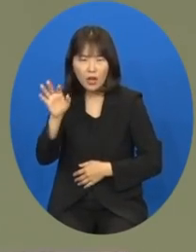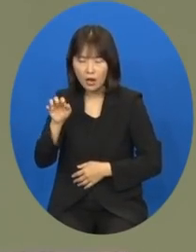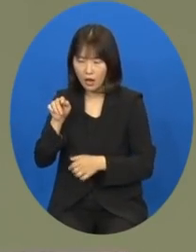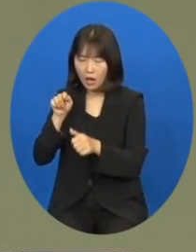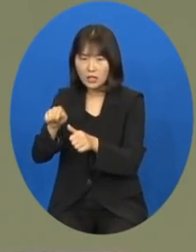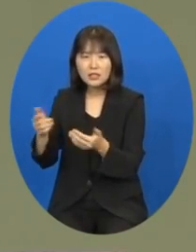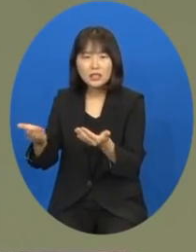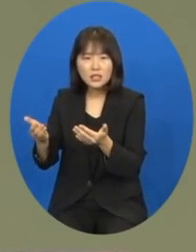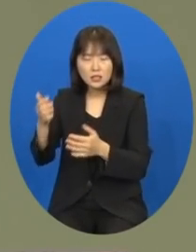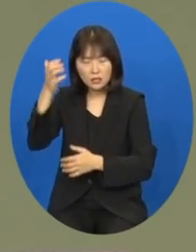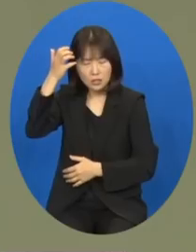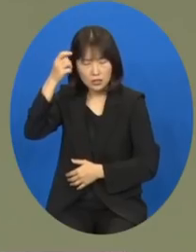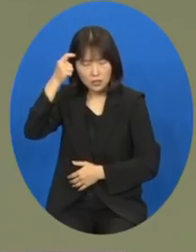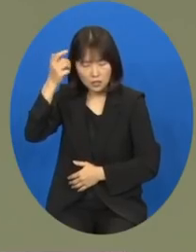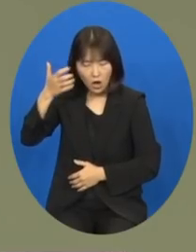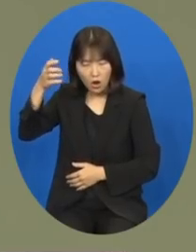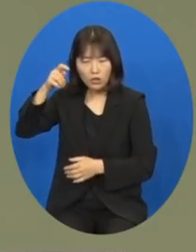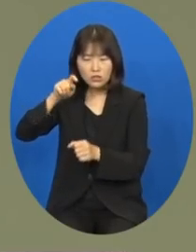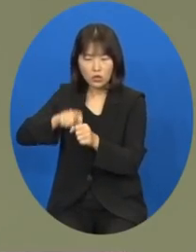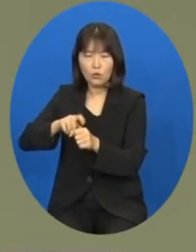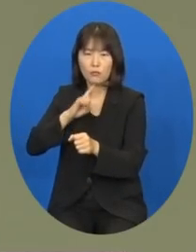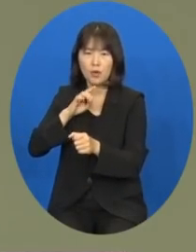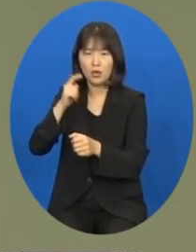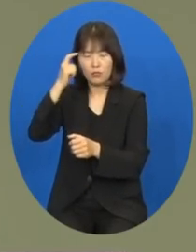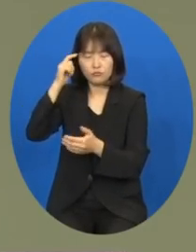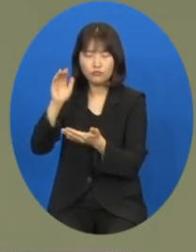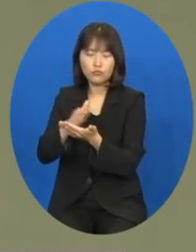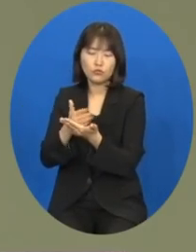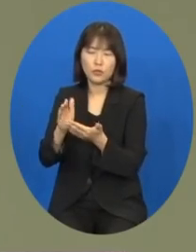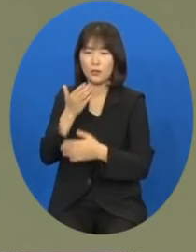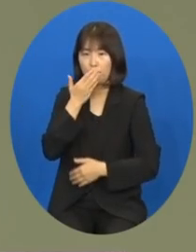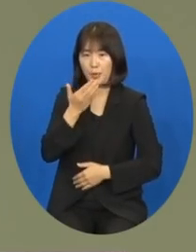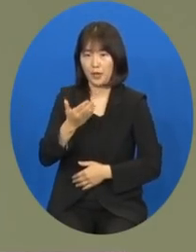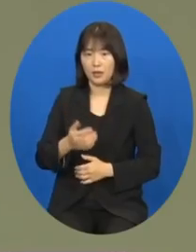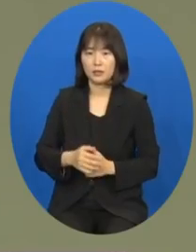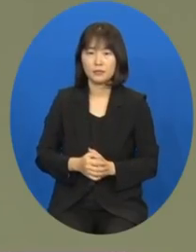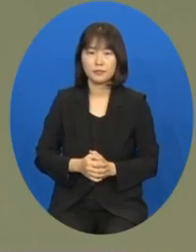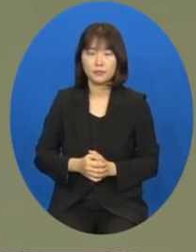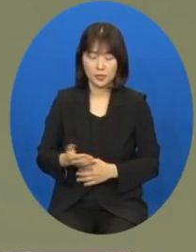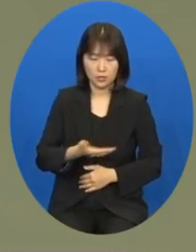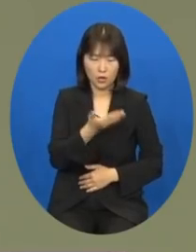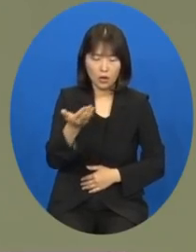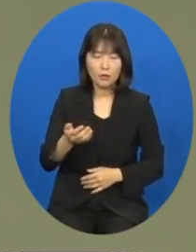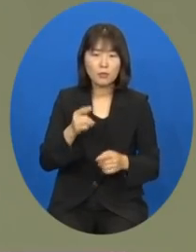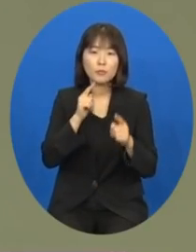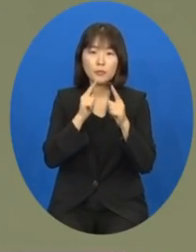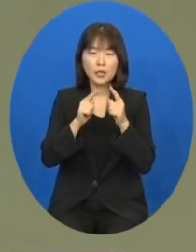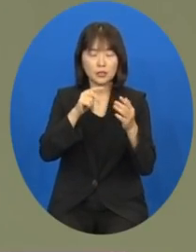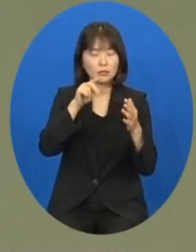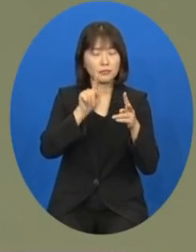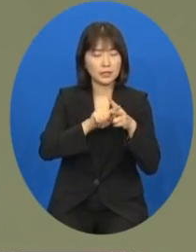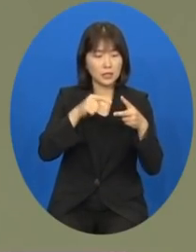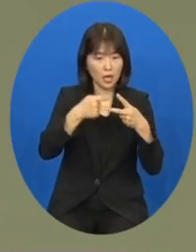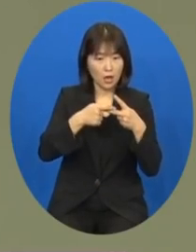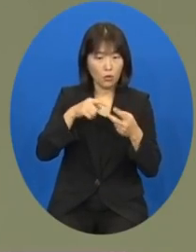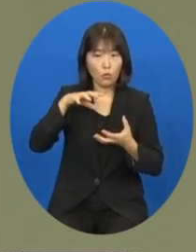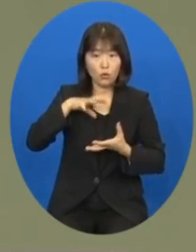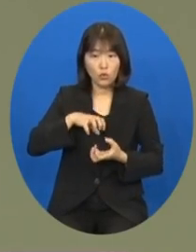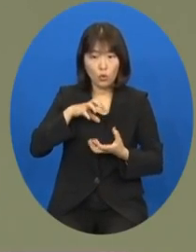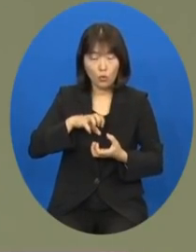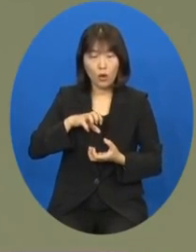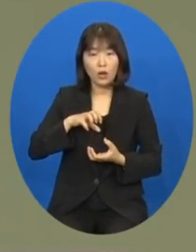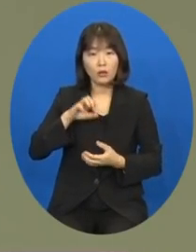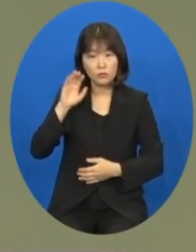영적으로 만 분별 되기 때문입니다 여러분 들은 말씀을 이해할 뿐만 아니라 그것을 소화 하고 계십니까